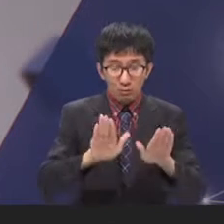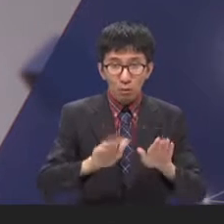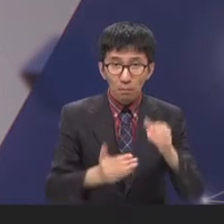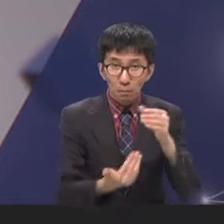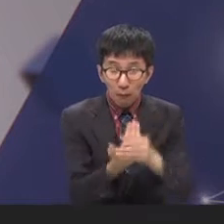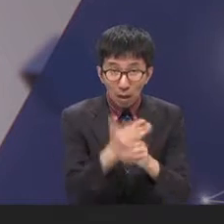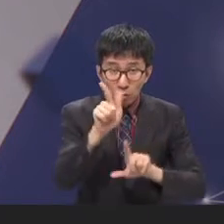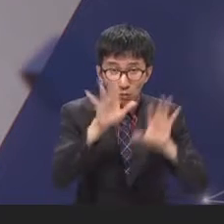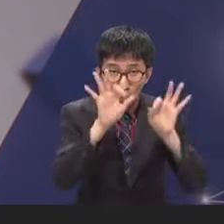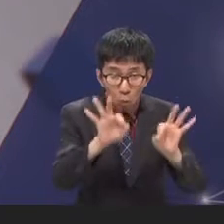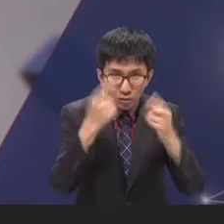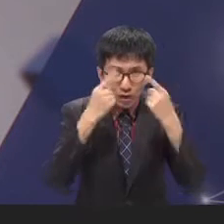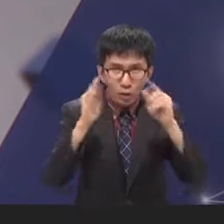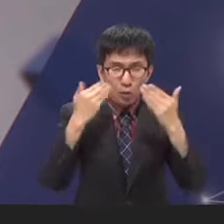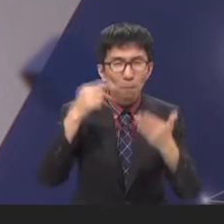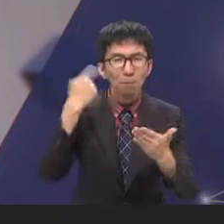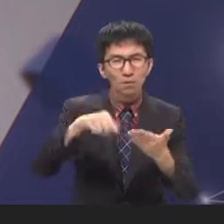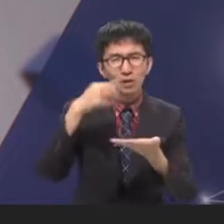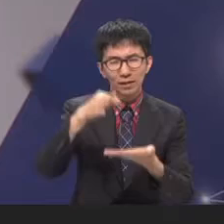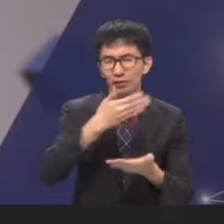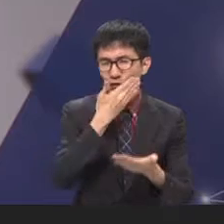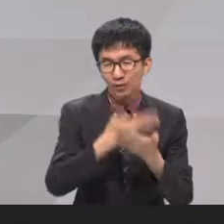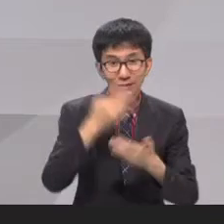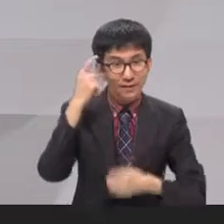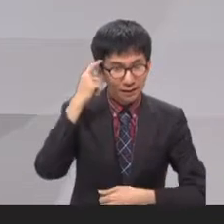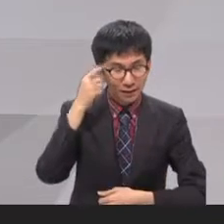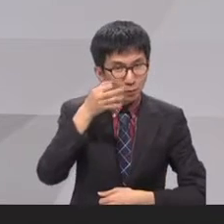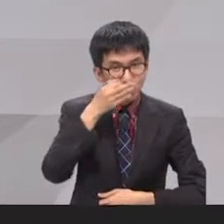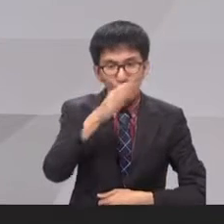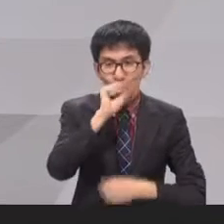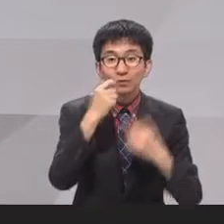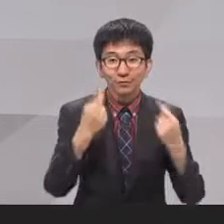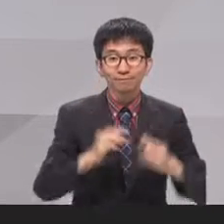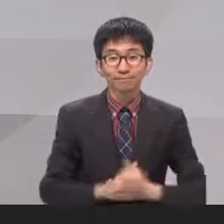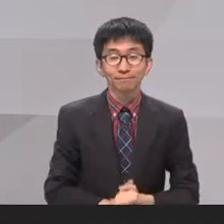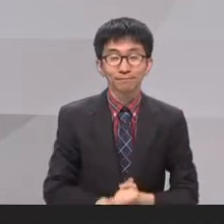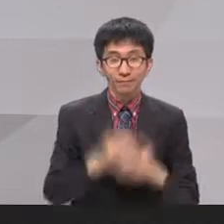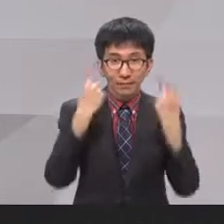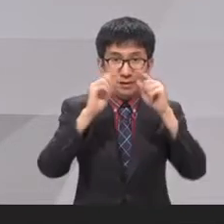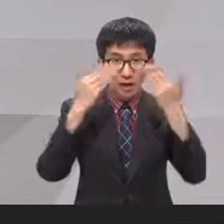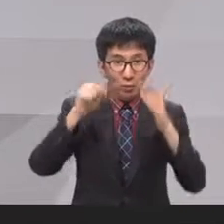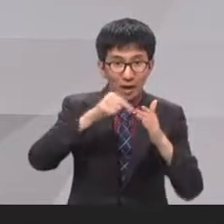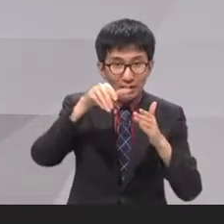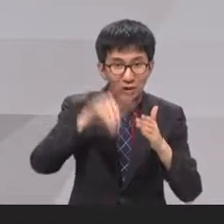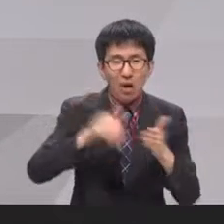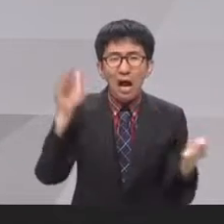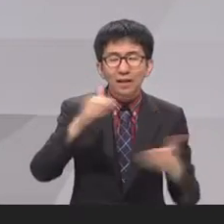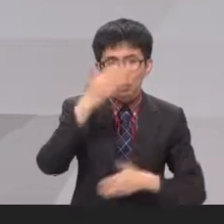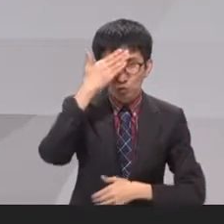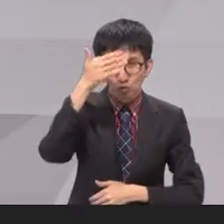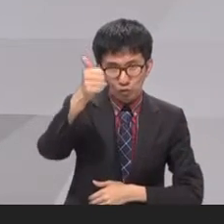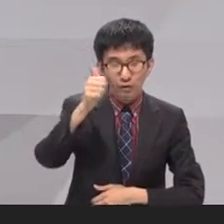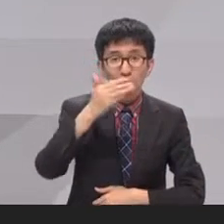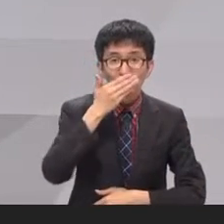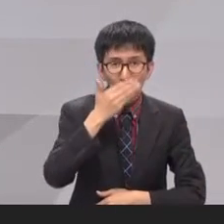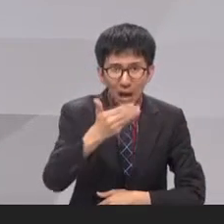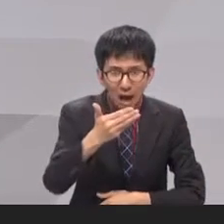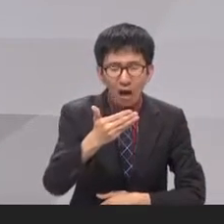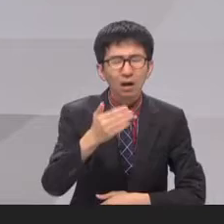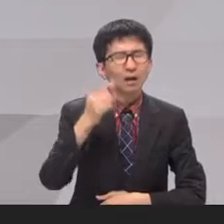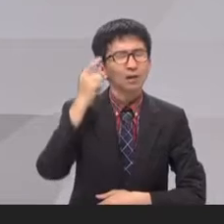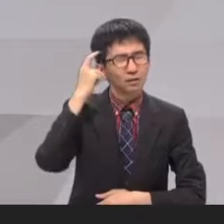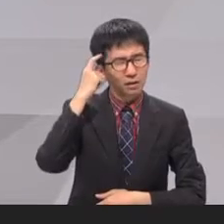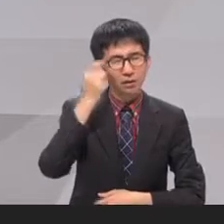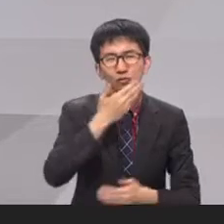가치가 지켜지는 곳이 되기를 바라봅니다 네 맞는 말씀입니다 정말 대학 가운데 학생의 주인이 될 수 있는 있어야 된다는